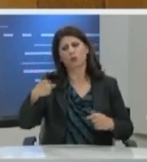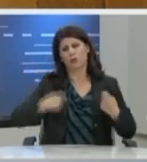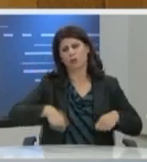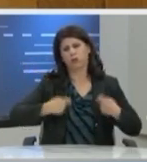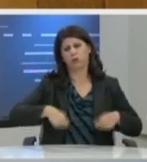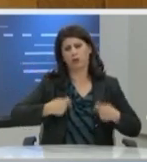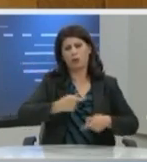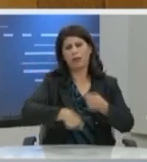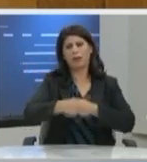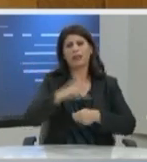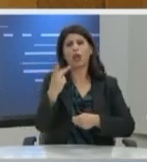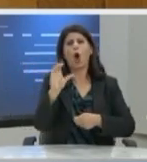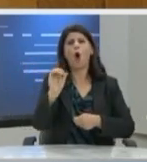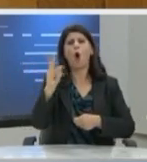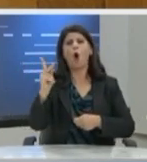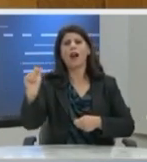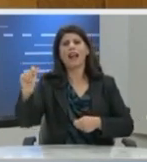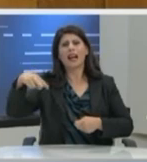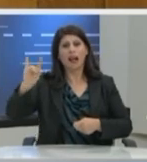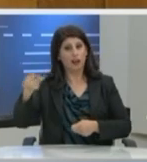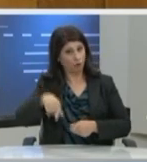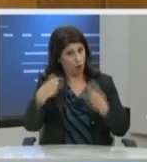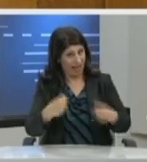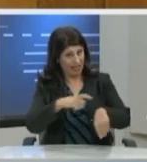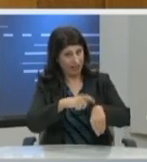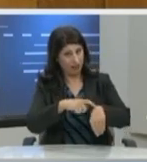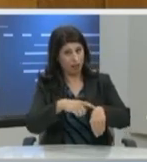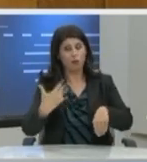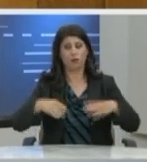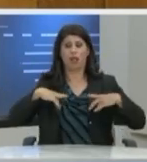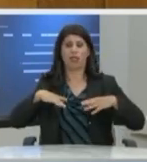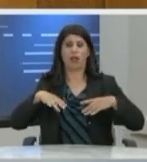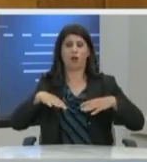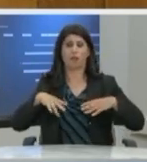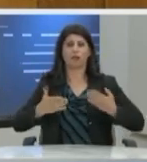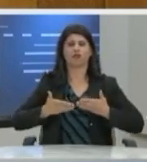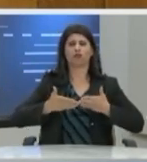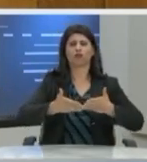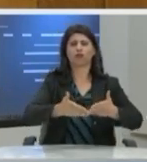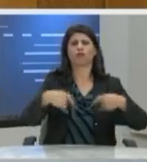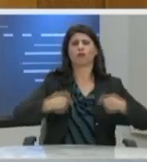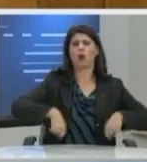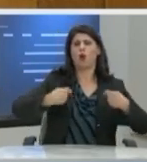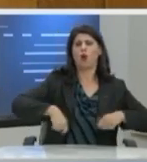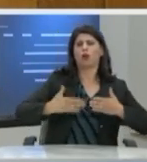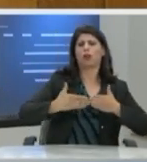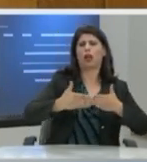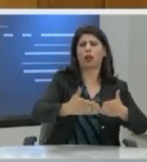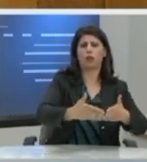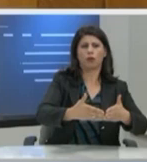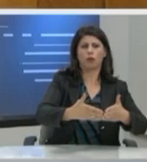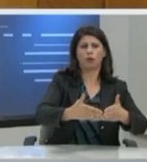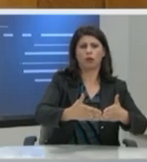Ήταν οι καλές στιγμές του Ανδρέα Παπανδρέου αυτές που έκανε διακοπές με το κότερο